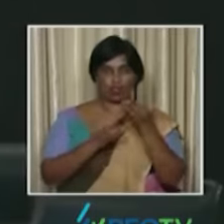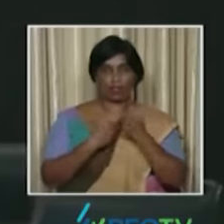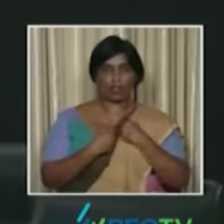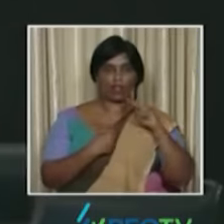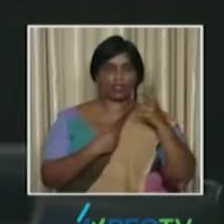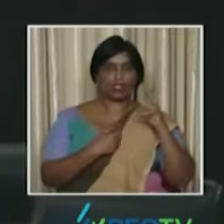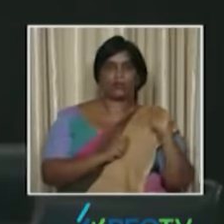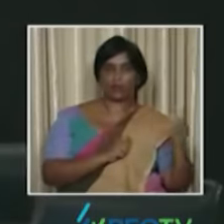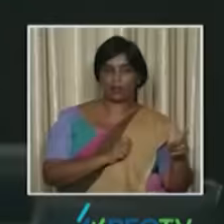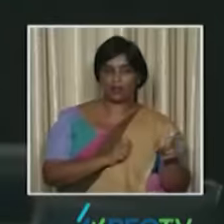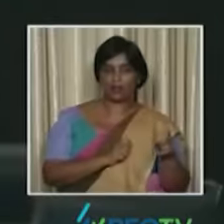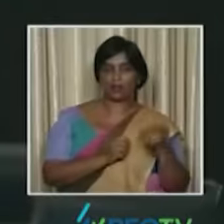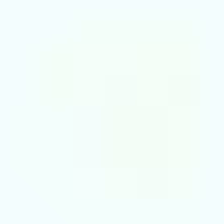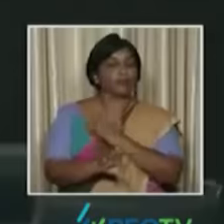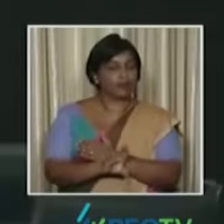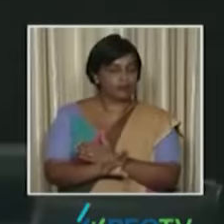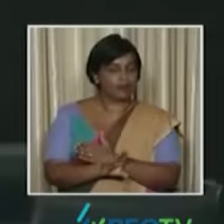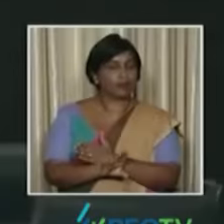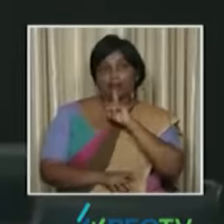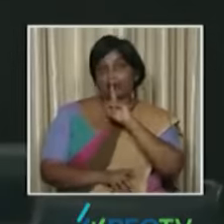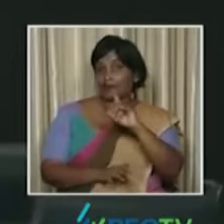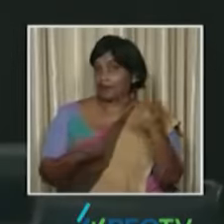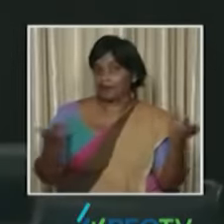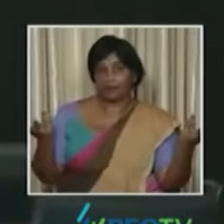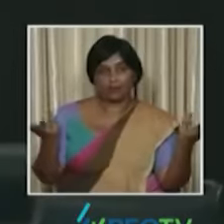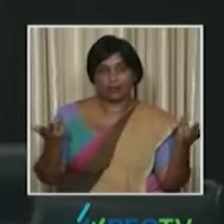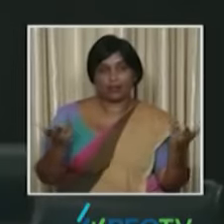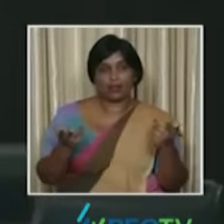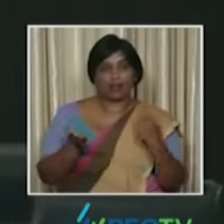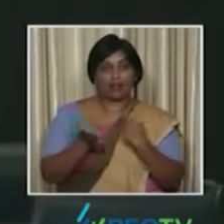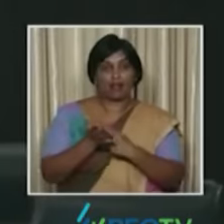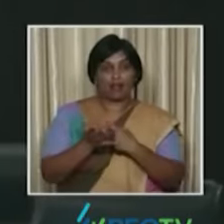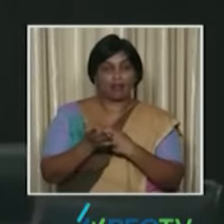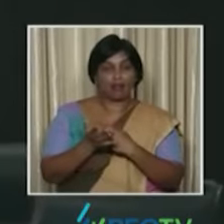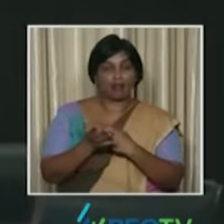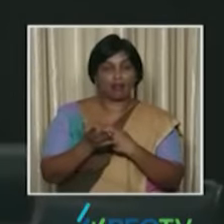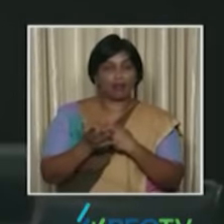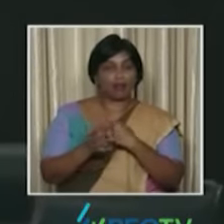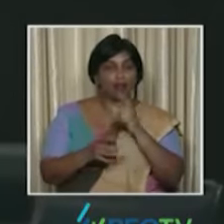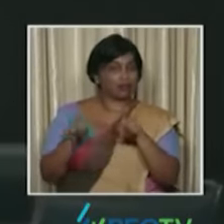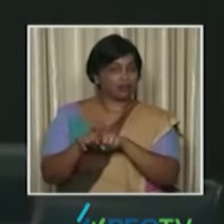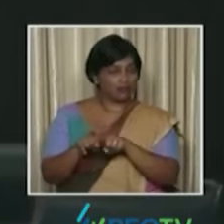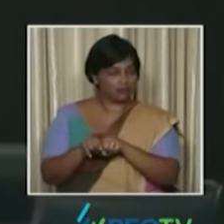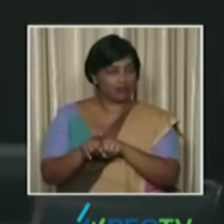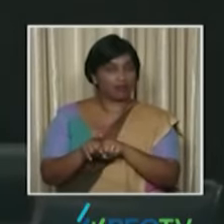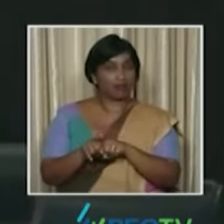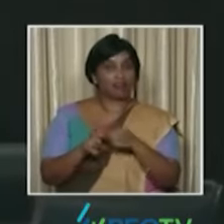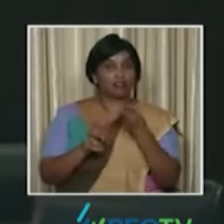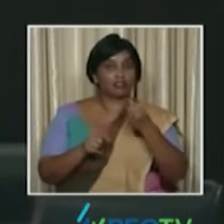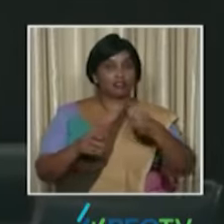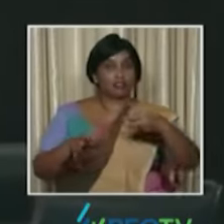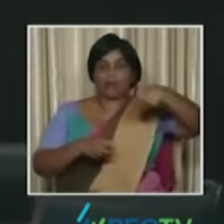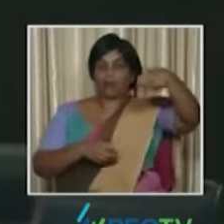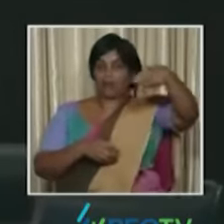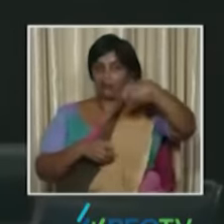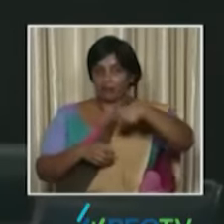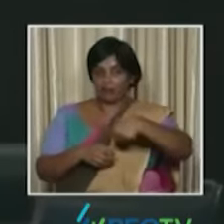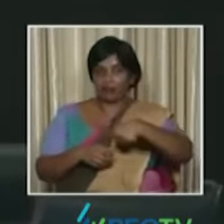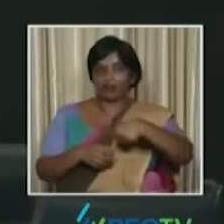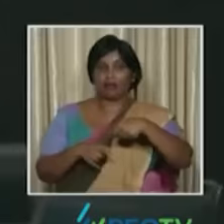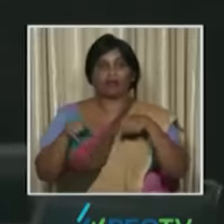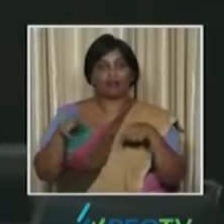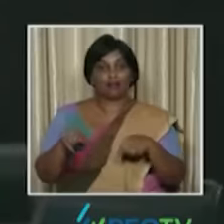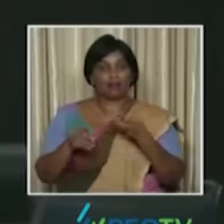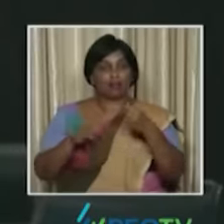280කට සබ්යක් දුන්නාම ඉතුරු එක ලාභේ කියන්න බෑ අර රංජන් කනක සබේ කස්ටම් එකේ මහත්තයාට වගේ සල්ලි මල්ලක් එකෙක් අරන් එනෝ ඒ අතර